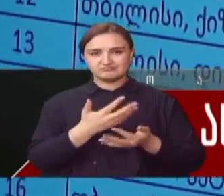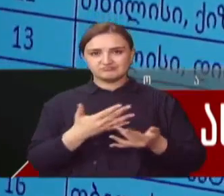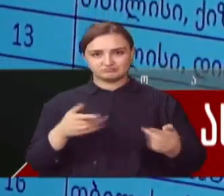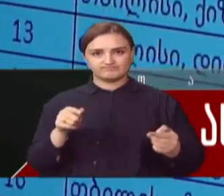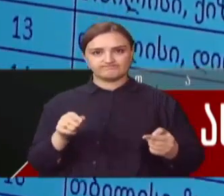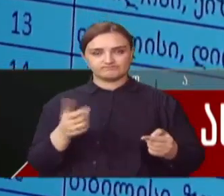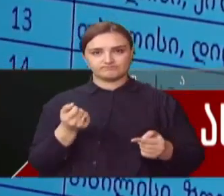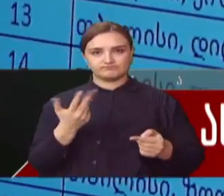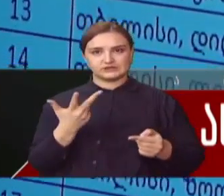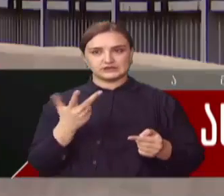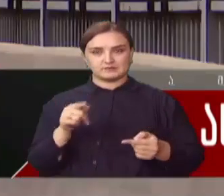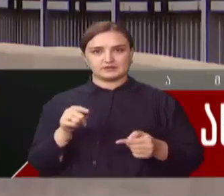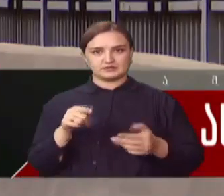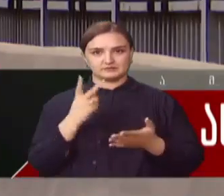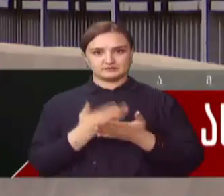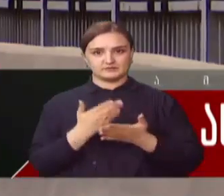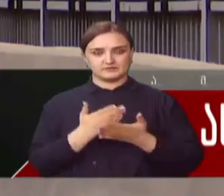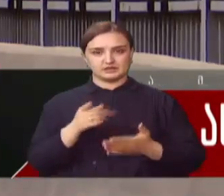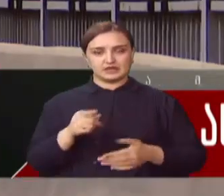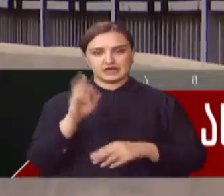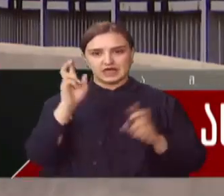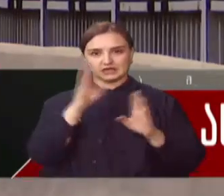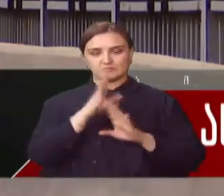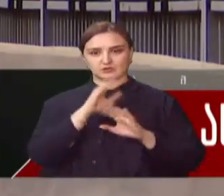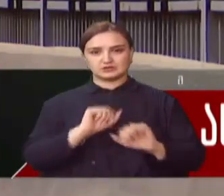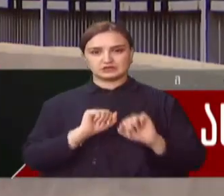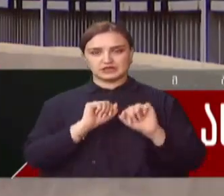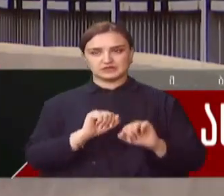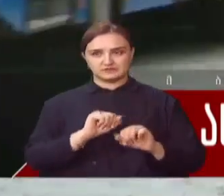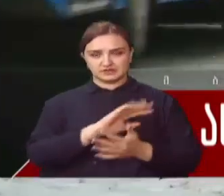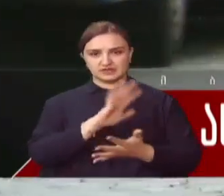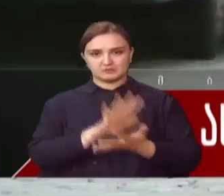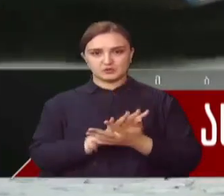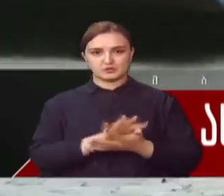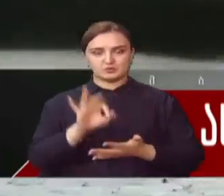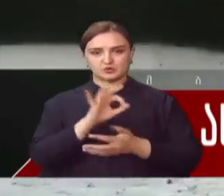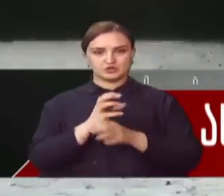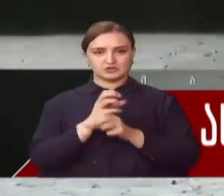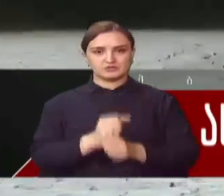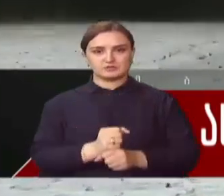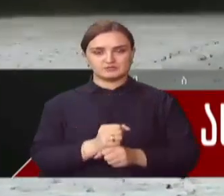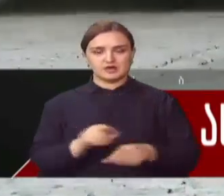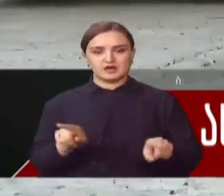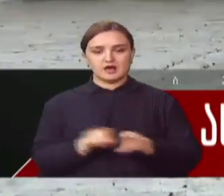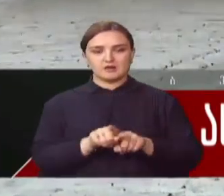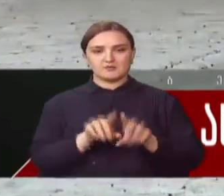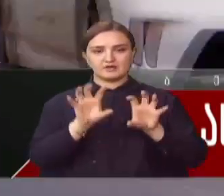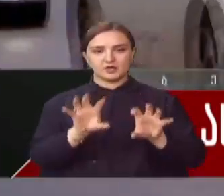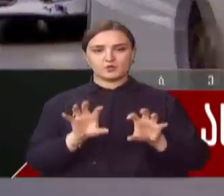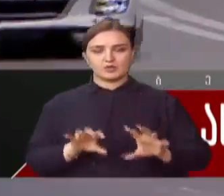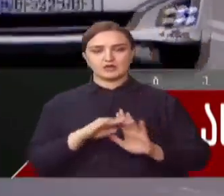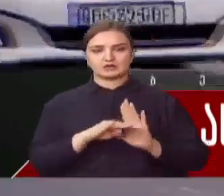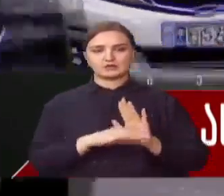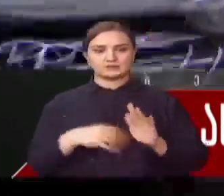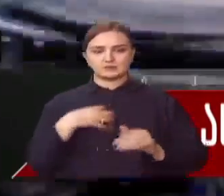გადაჭარბება 13-ზე დაფიქსირდა. გარემოს დაცვის მიმართულებით და ასევე ჰაერის დაბინძურების შესამცირებლად მსგავსი რეგულაციების